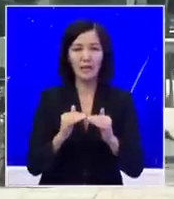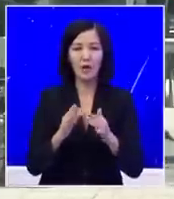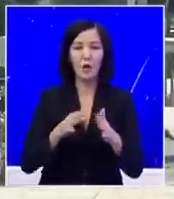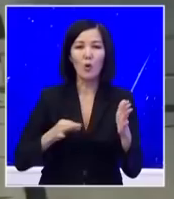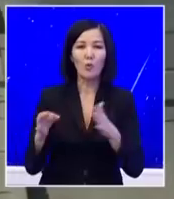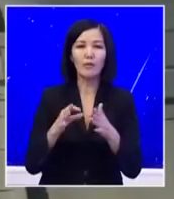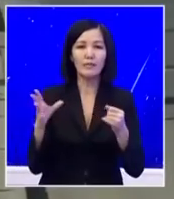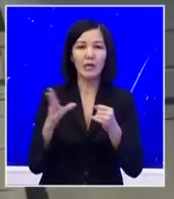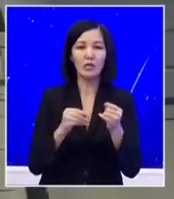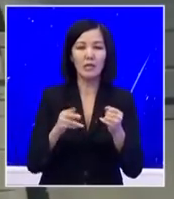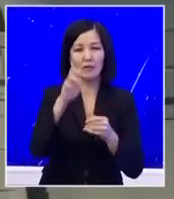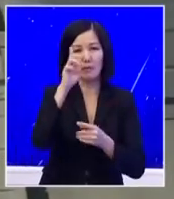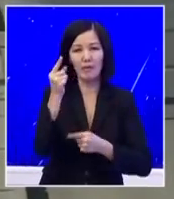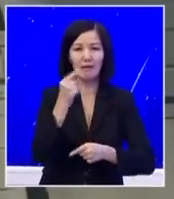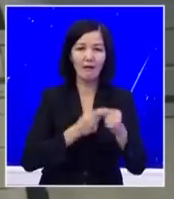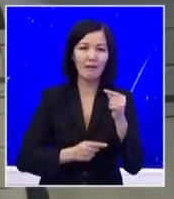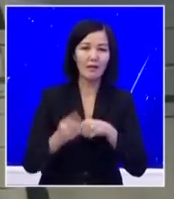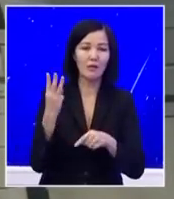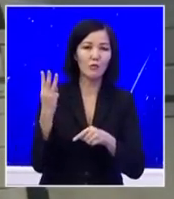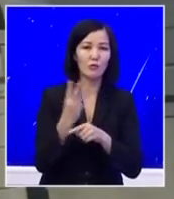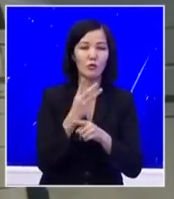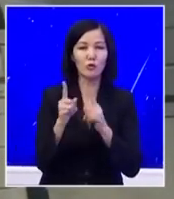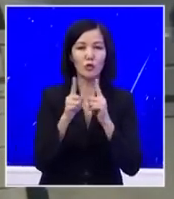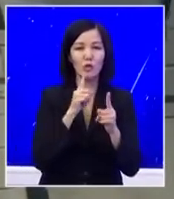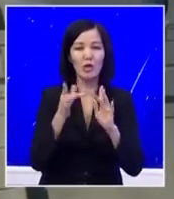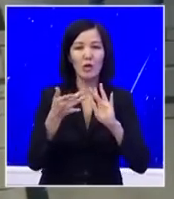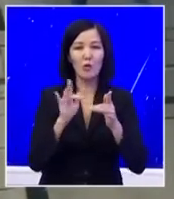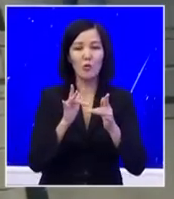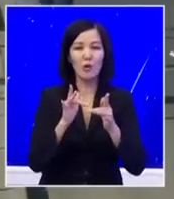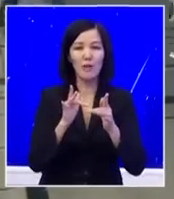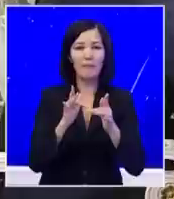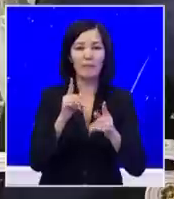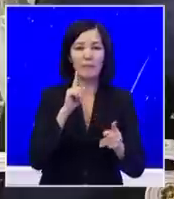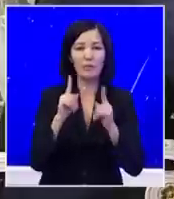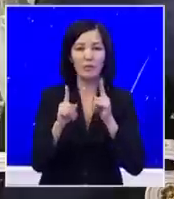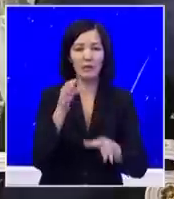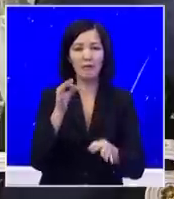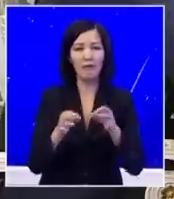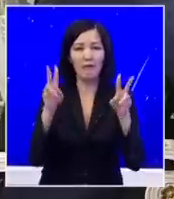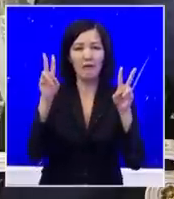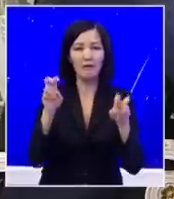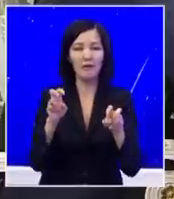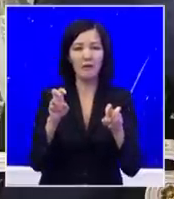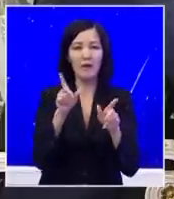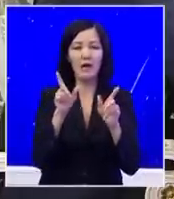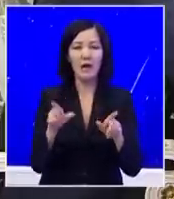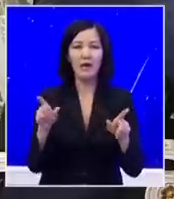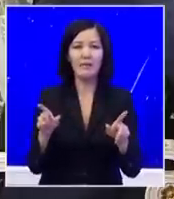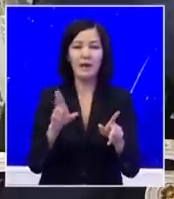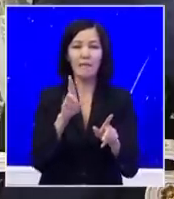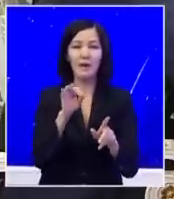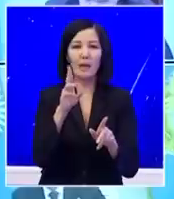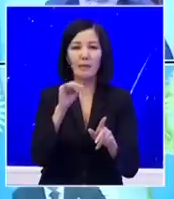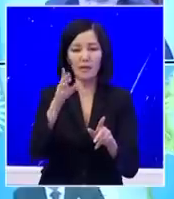жерлер үкіметке қайтарылды. Үшінші кеңесте онлайн бас қосқан қоғам мүшелері талқылаған тақырып адами капитал дамыту, білім